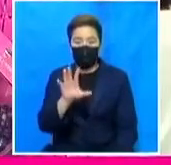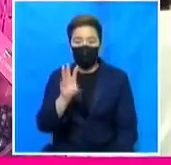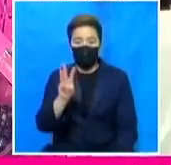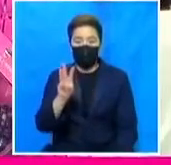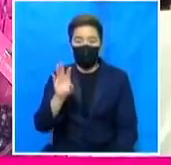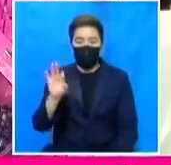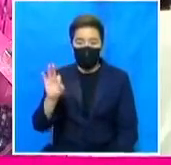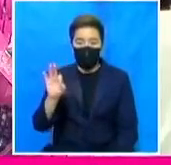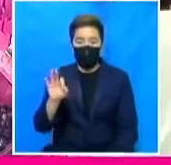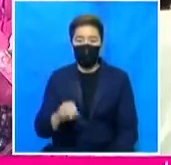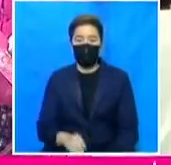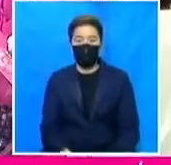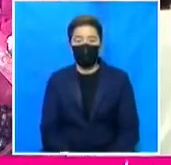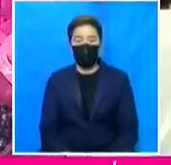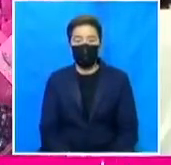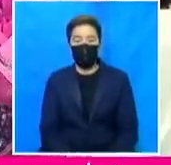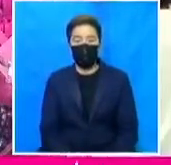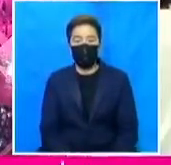7271569